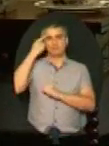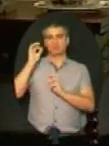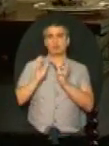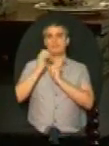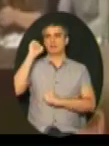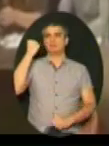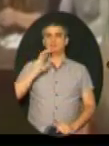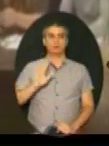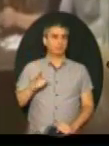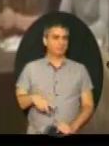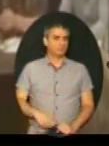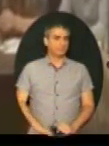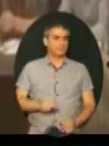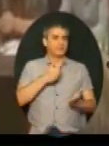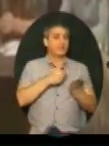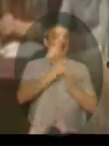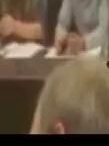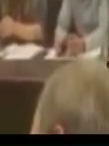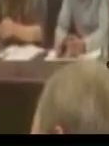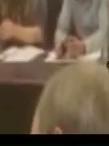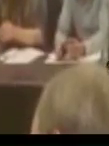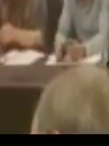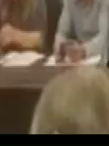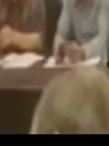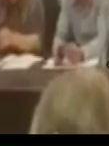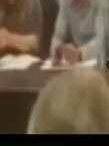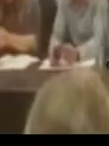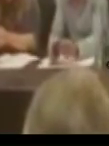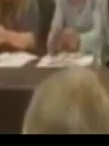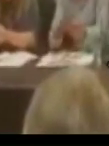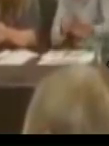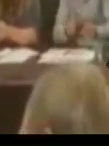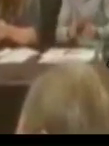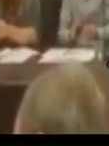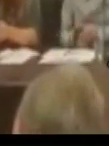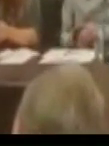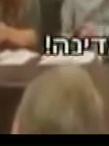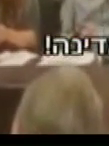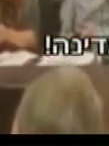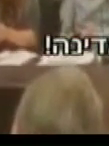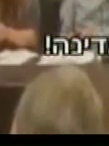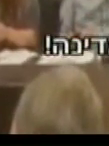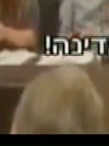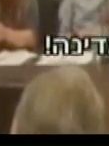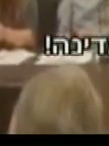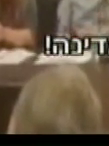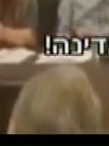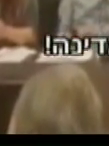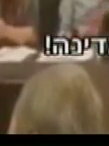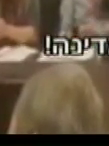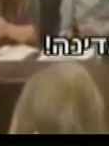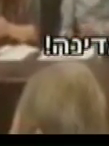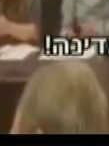המחנה הציוני. לדחות את הפריימריז בשנתיים זה להכניס את המפלגה לפריזר ולתת לנתניהו